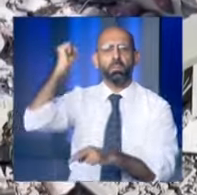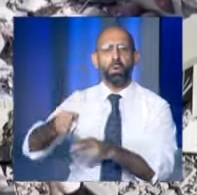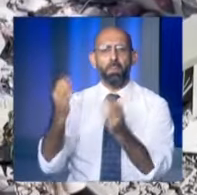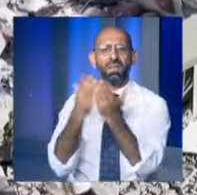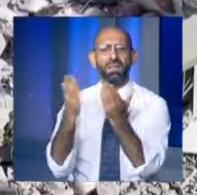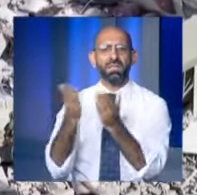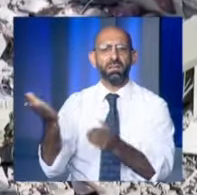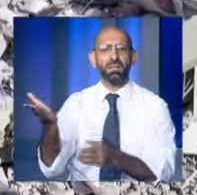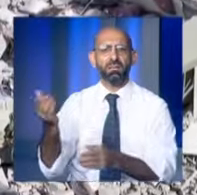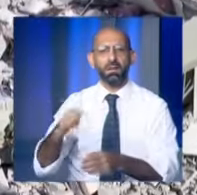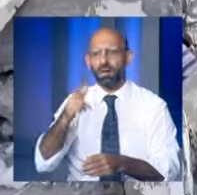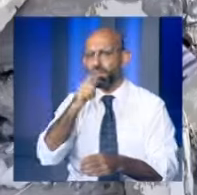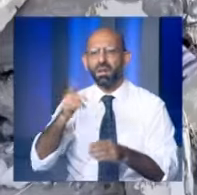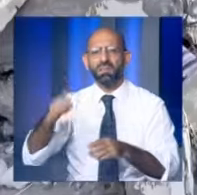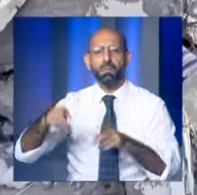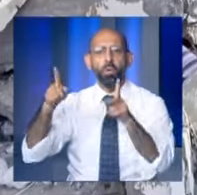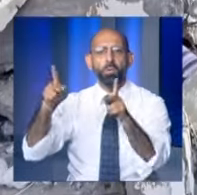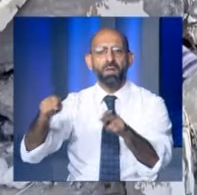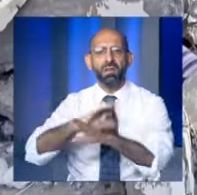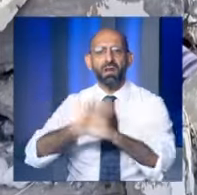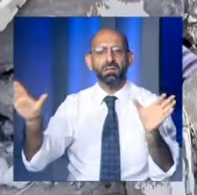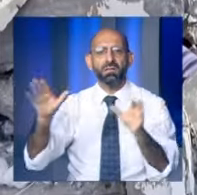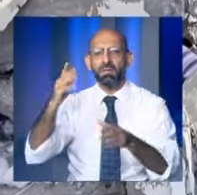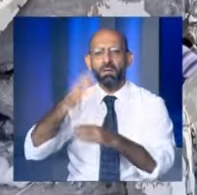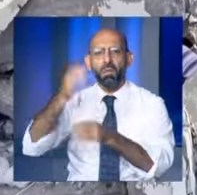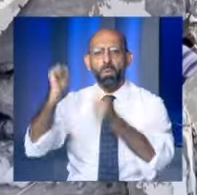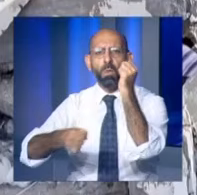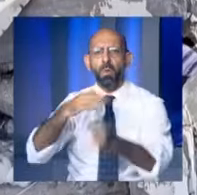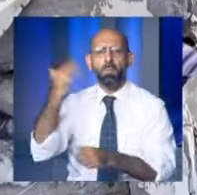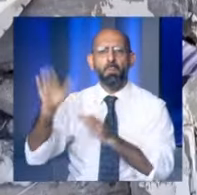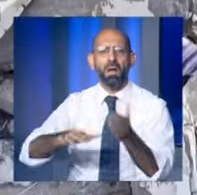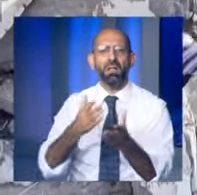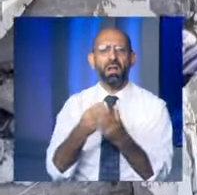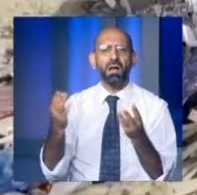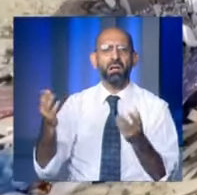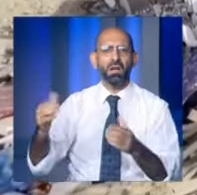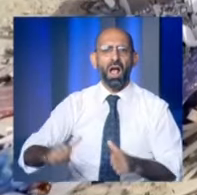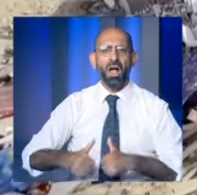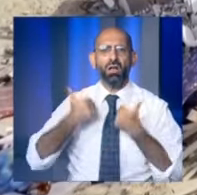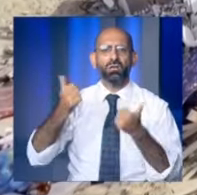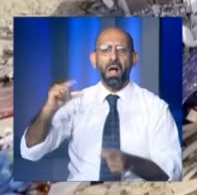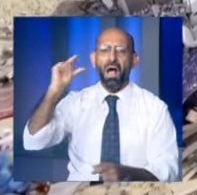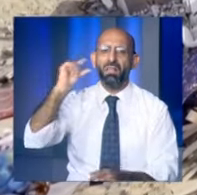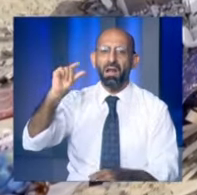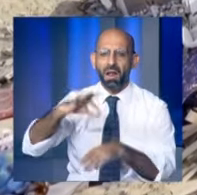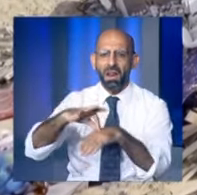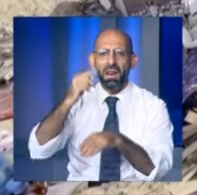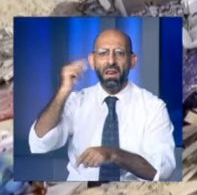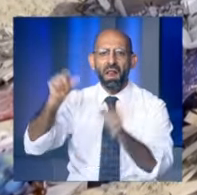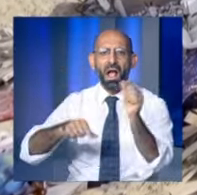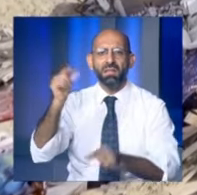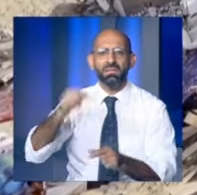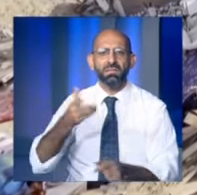العبارات استهداف الاحتلال الإسرائيلي مدرسة التابعين، مشددة على أنه يجب وقف المجازر